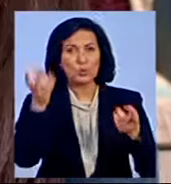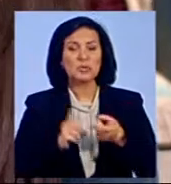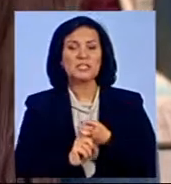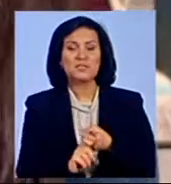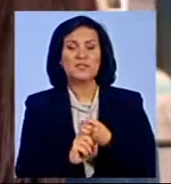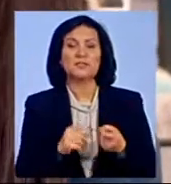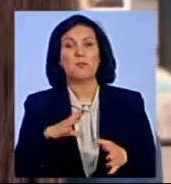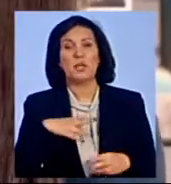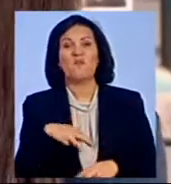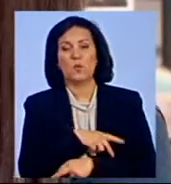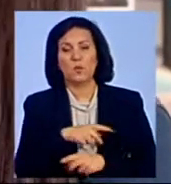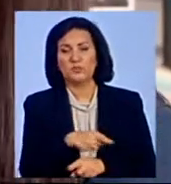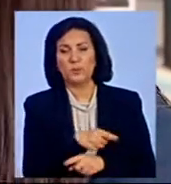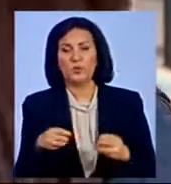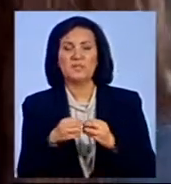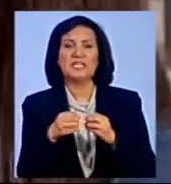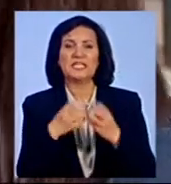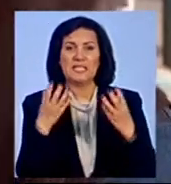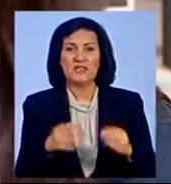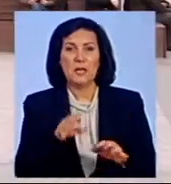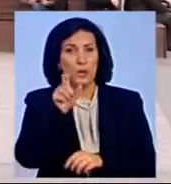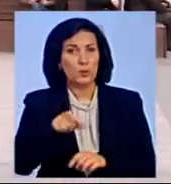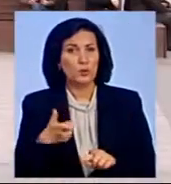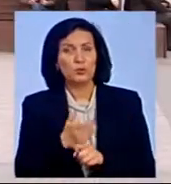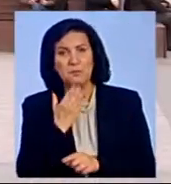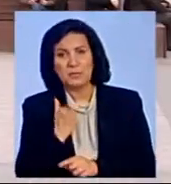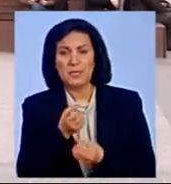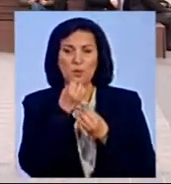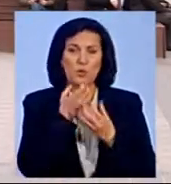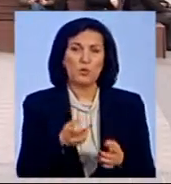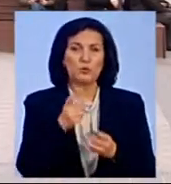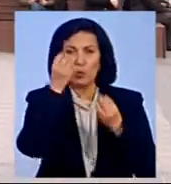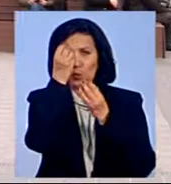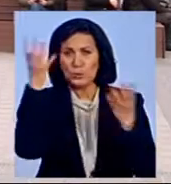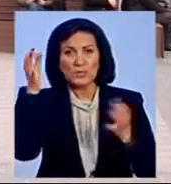зв'язків. Я була в Угорщині упродовж 10 днів. Місцеві люди дуже милі, дуже хороші. Їхня